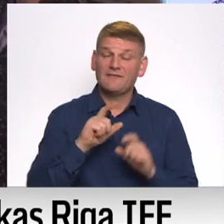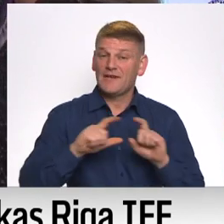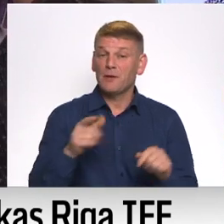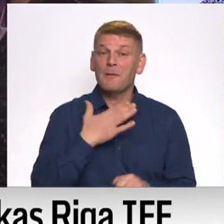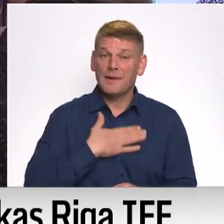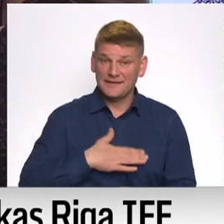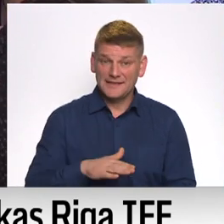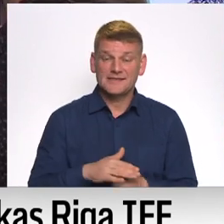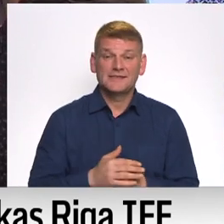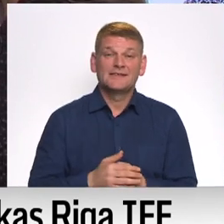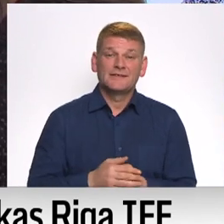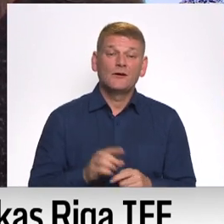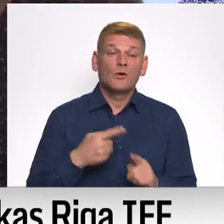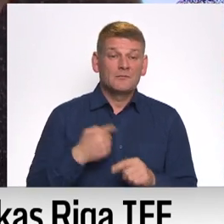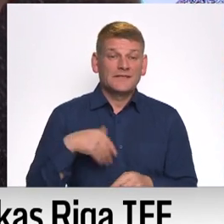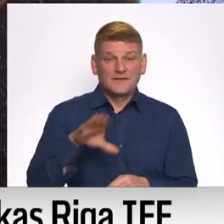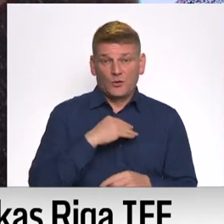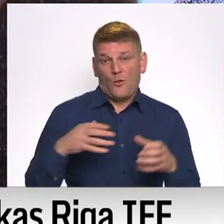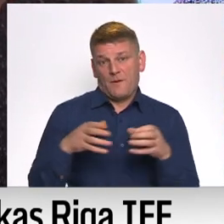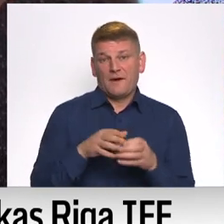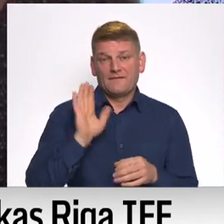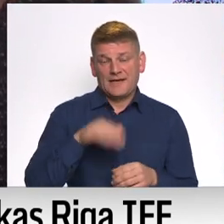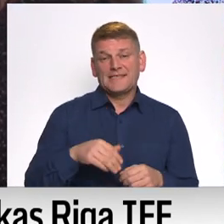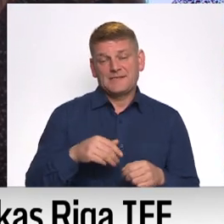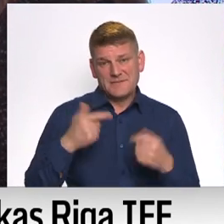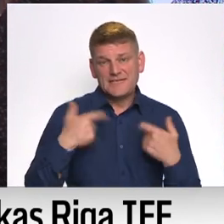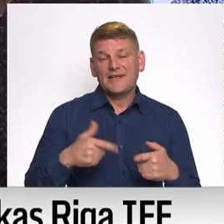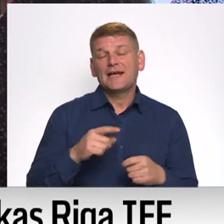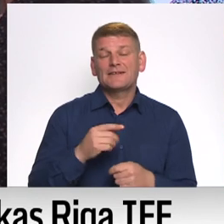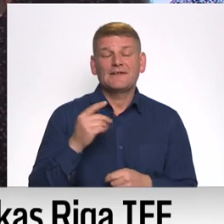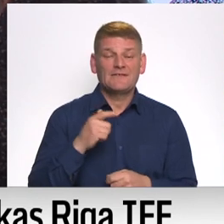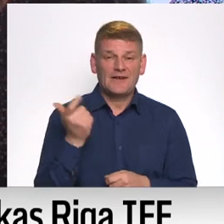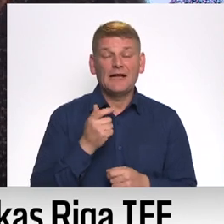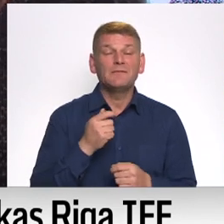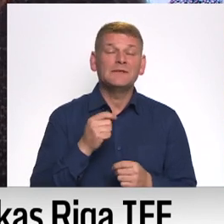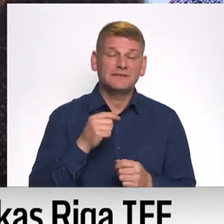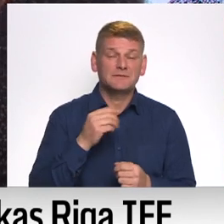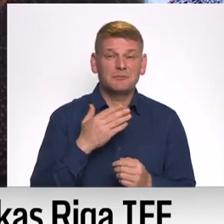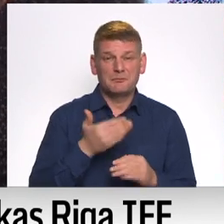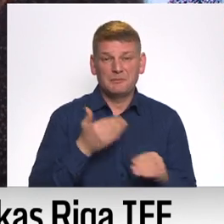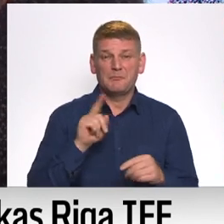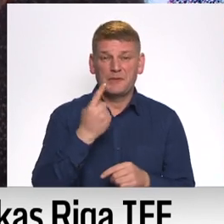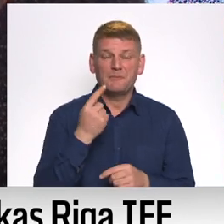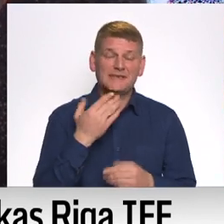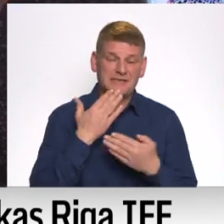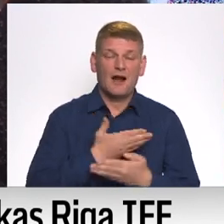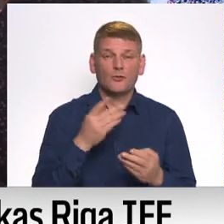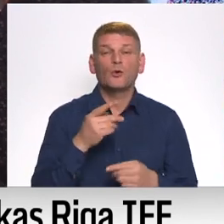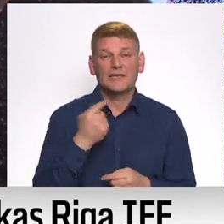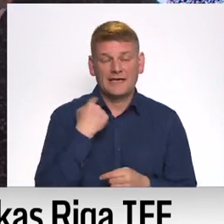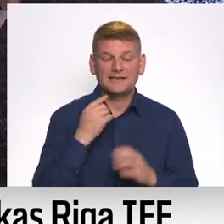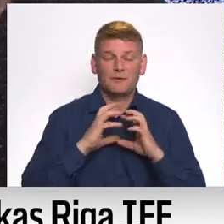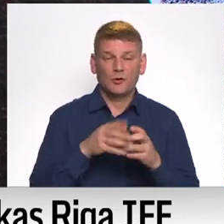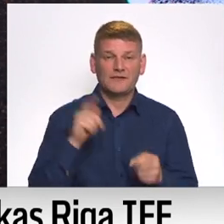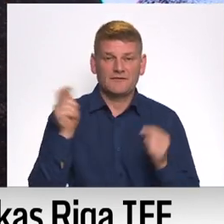patiks un mēs visi kopā varēsim svinēt filmas pirmizrādi un Rīgas starptautiskā festivāla